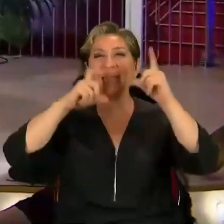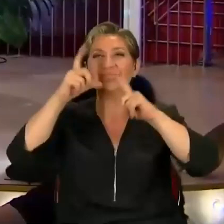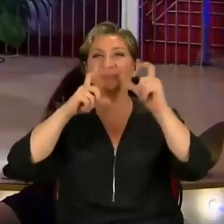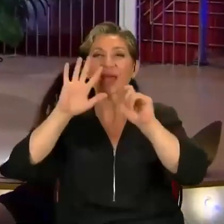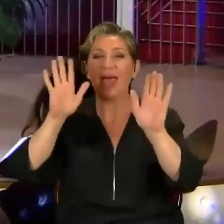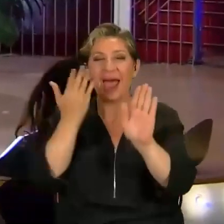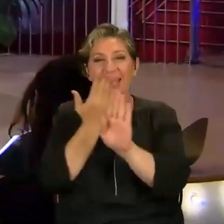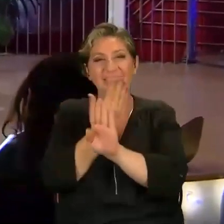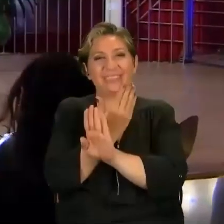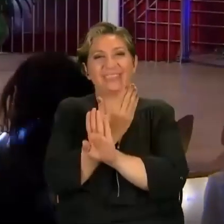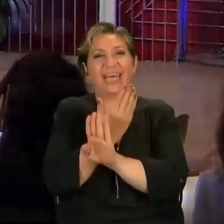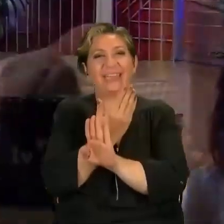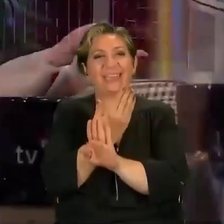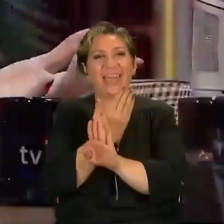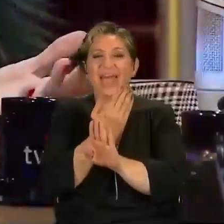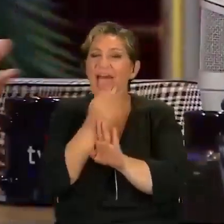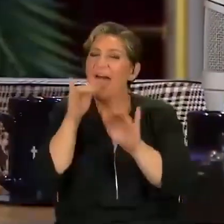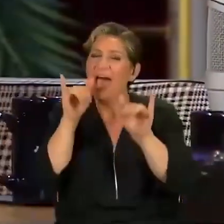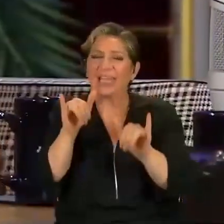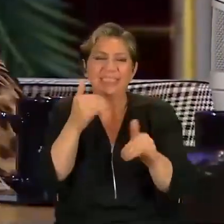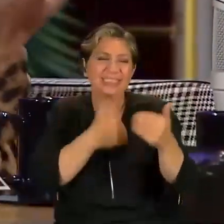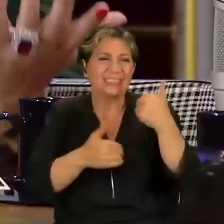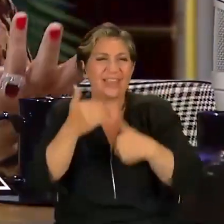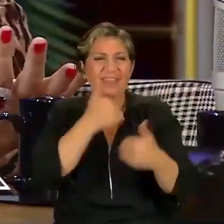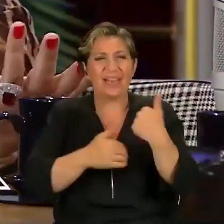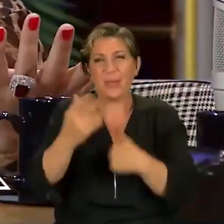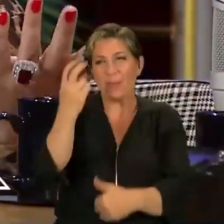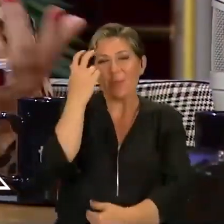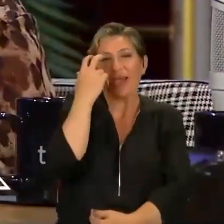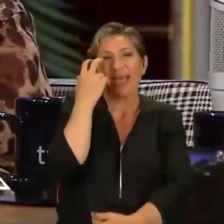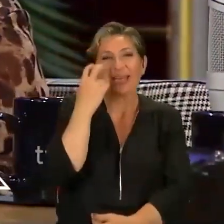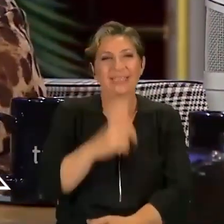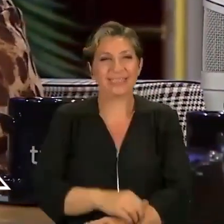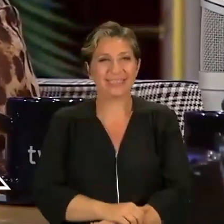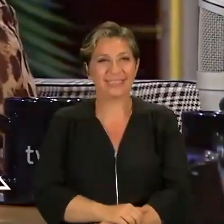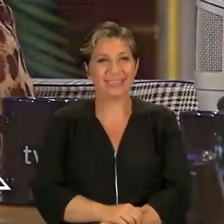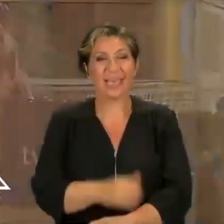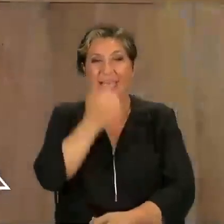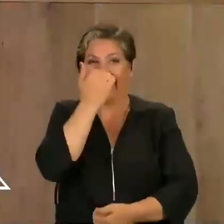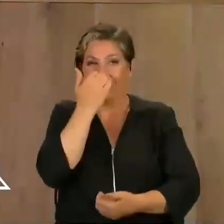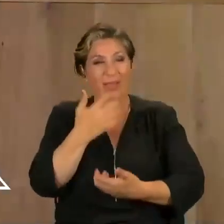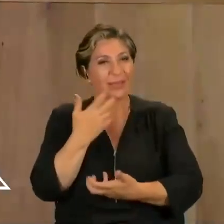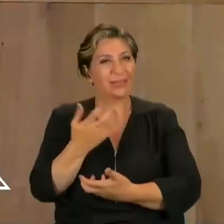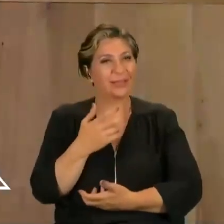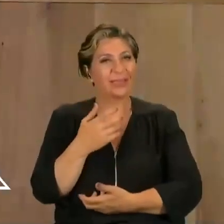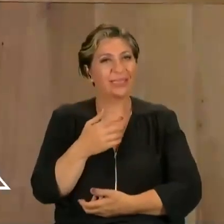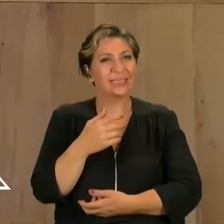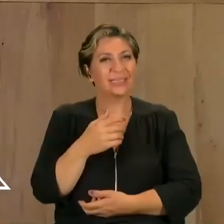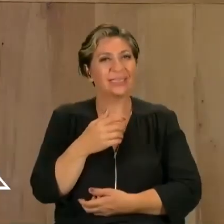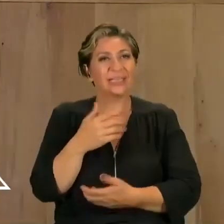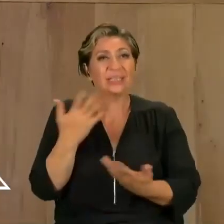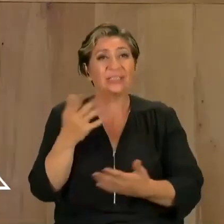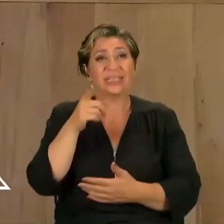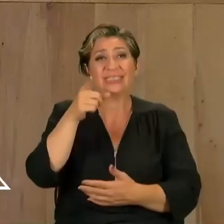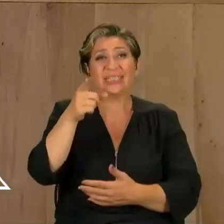resimlerin arkasından aynı sevgili bakar. Kanım kaynadı. Evet.